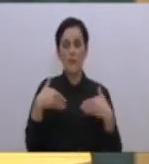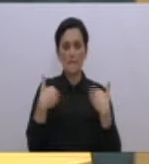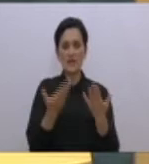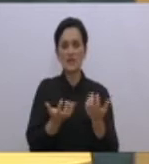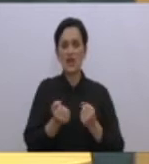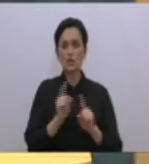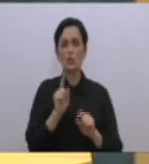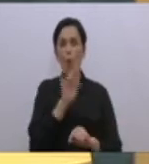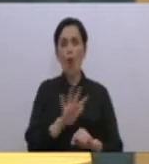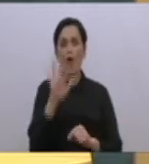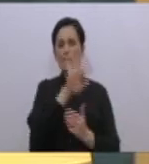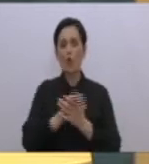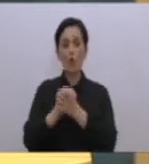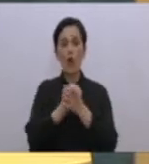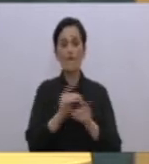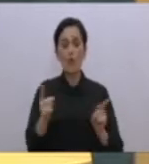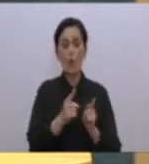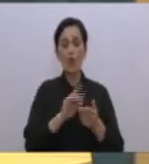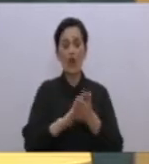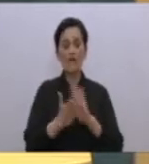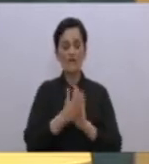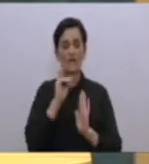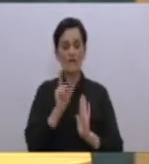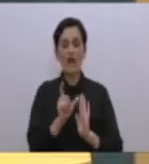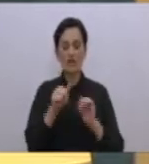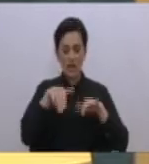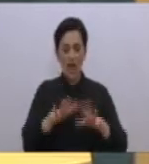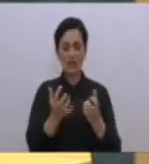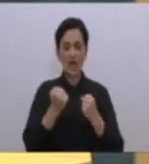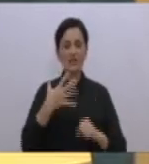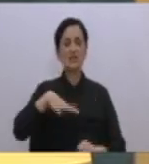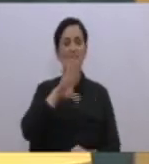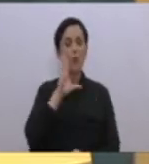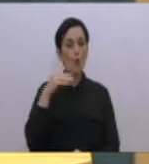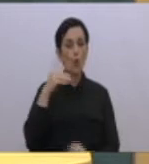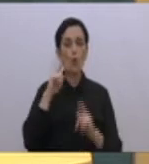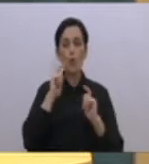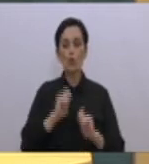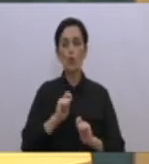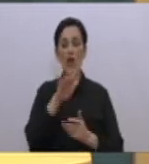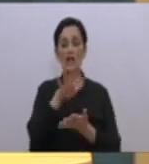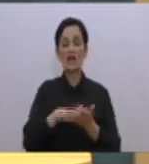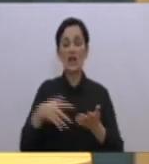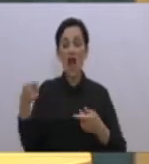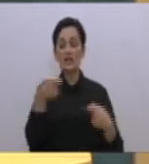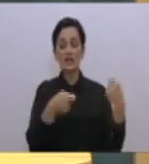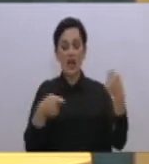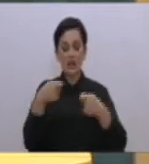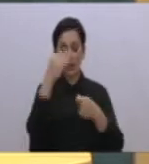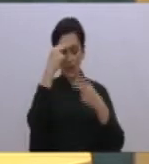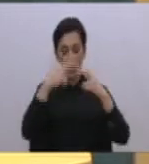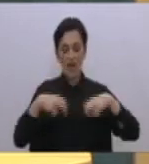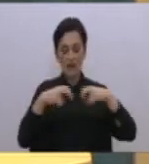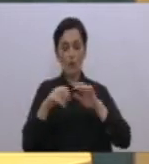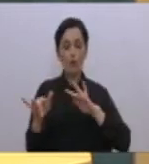მისასალმებელია, რომ ევროკავშირმა მოკლე ვადებში მიიღო გადაწყვეტილება საქართველოს, მოლდოვისა და უკრაინის განცხადების განხილვასა და